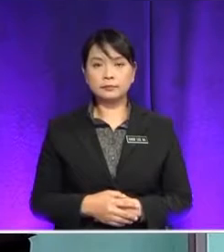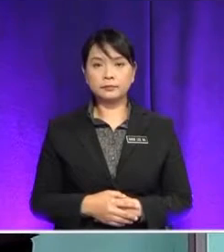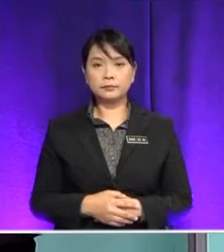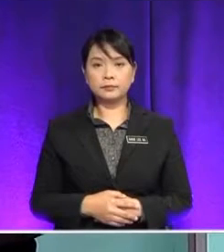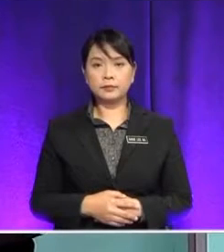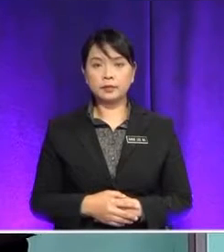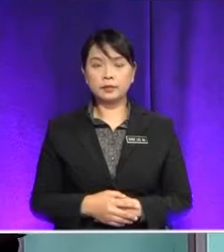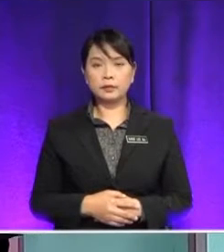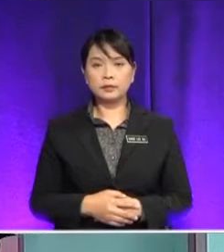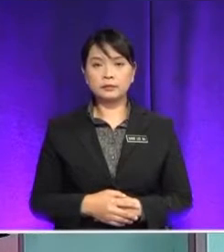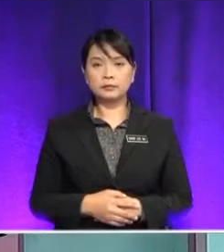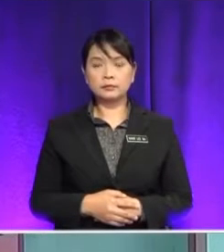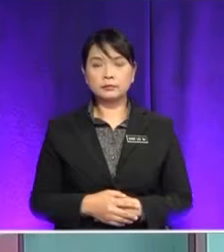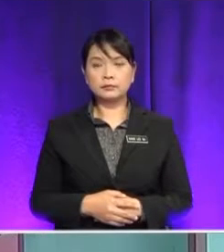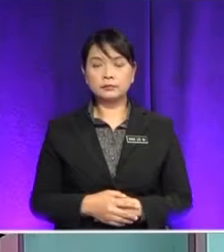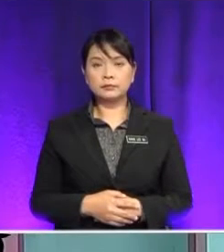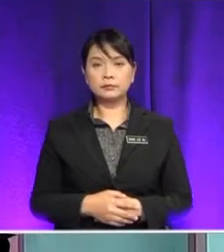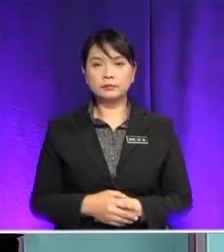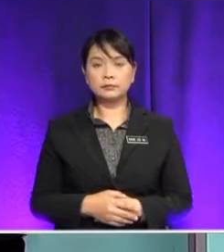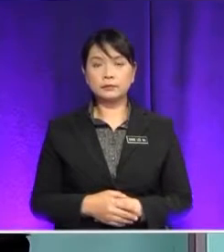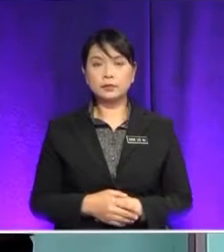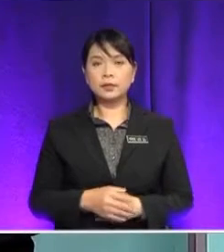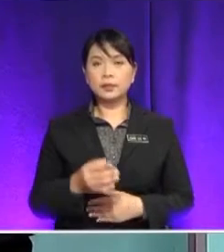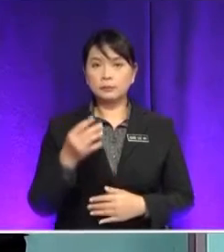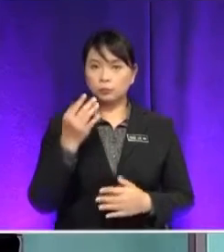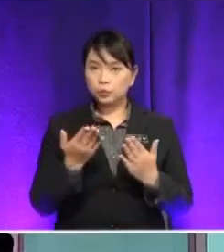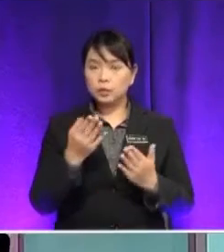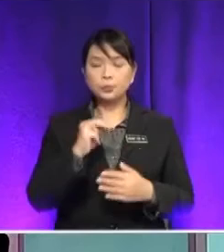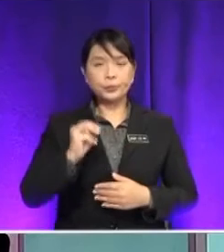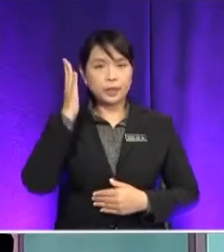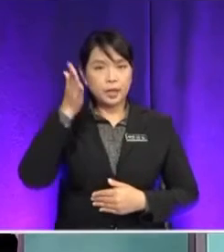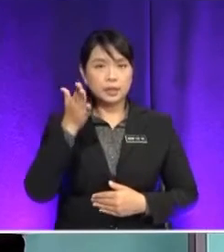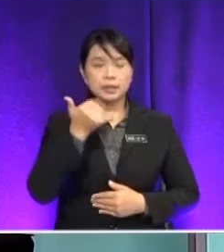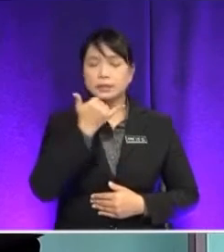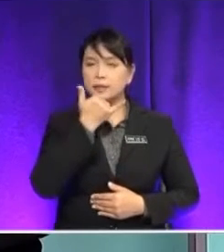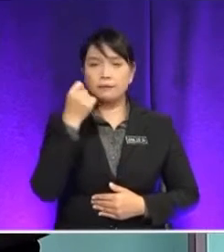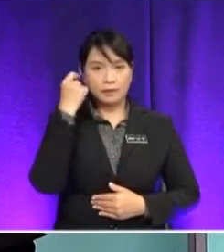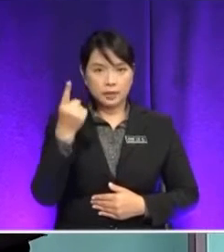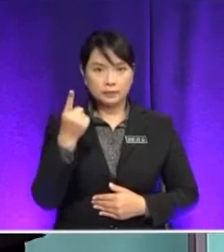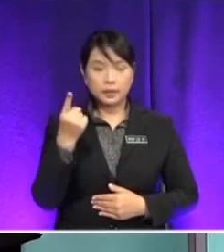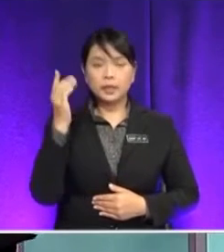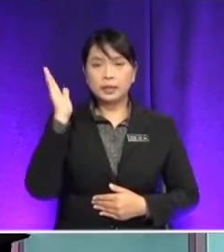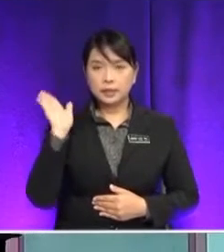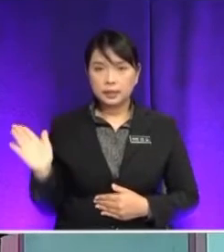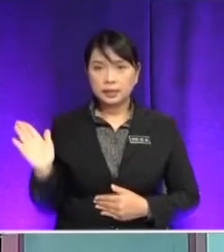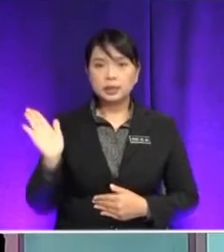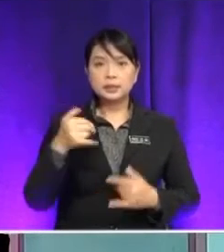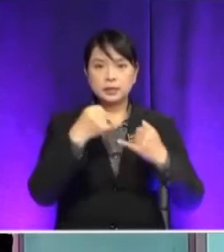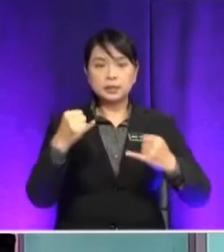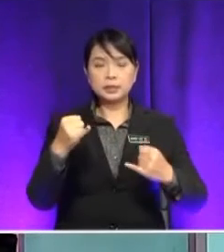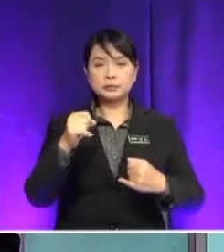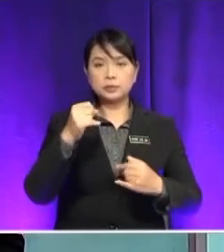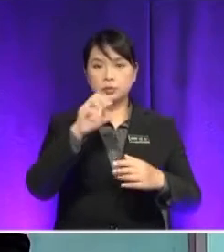tuh salahnya sebenarnya apakah jenis gelombang Babullah gelombang membujuk janji sini si